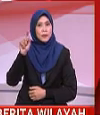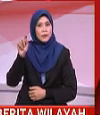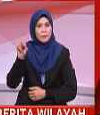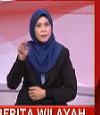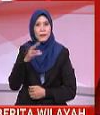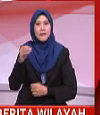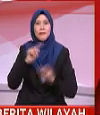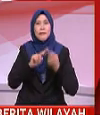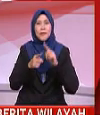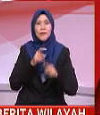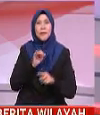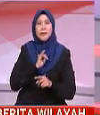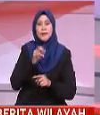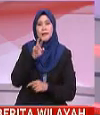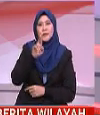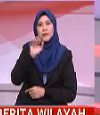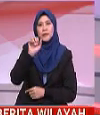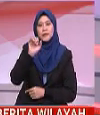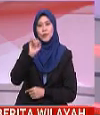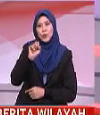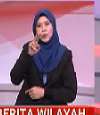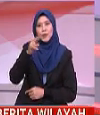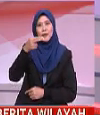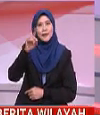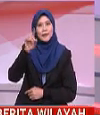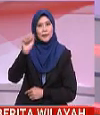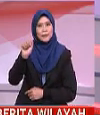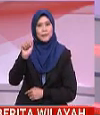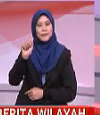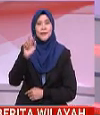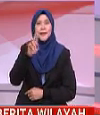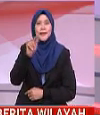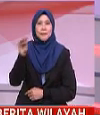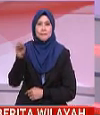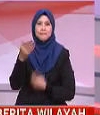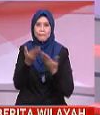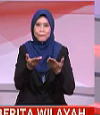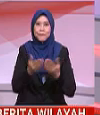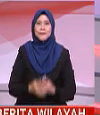bersama rakan penyampai Syuhaida Arifin di Angkasa Puri. Syu, silakan.